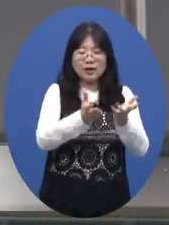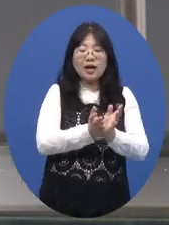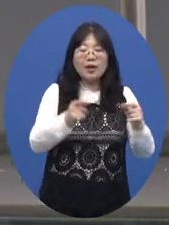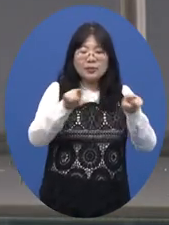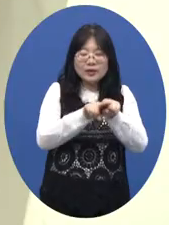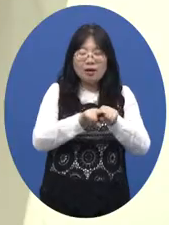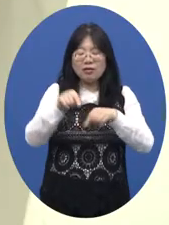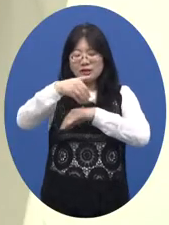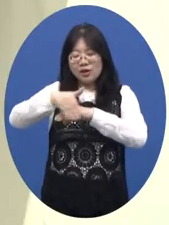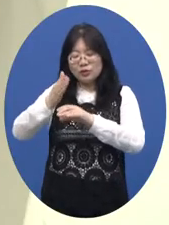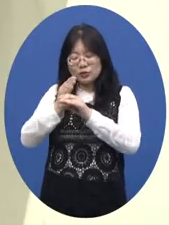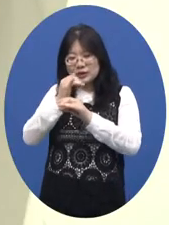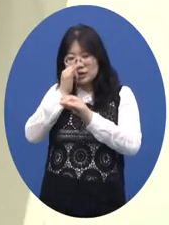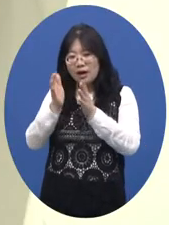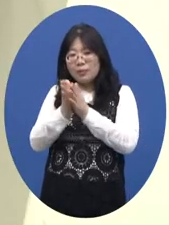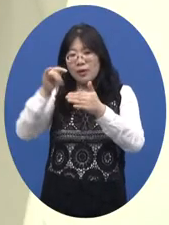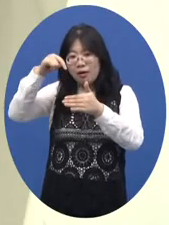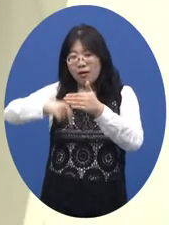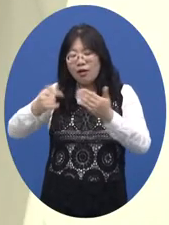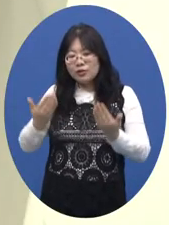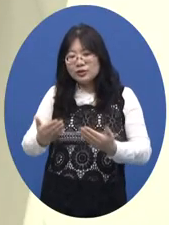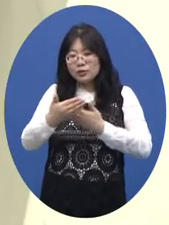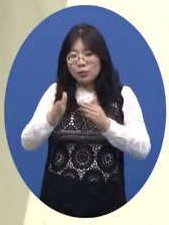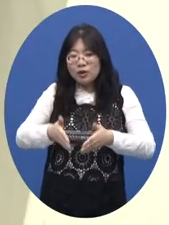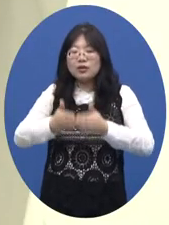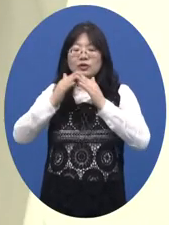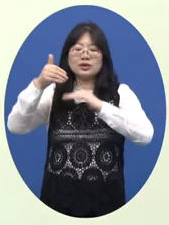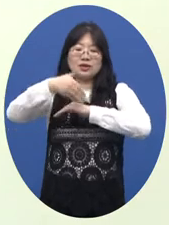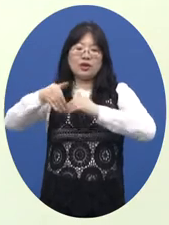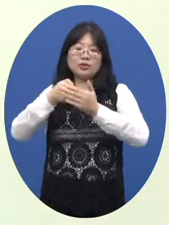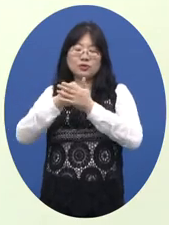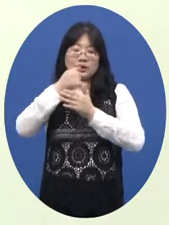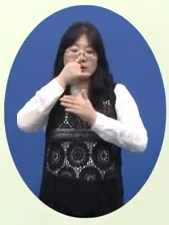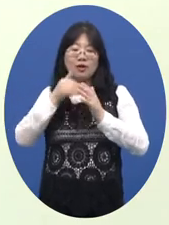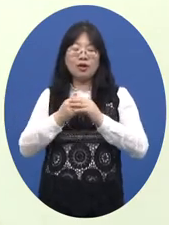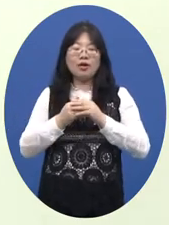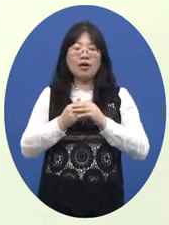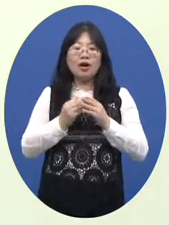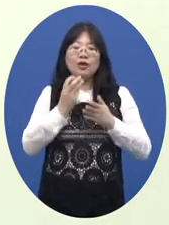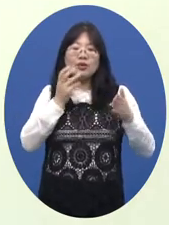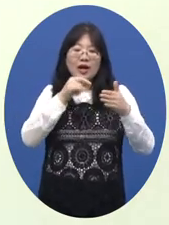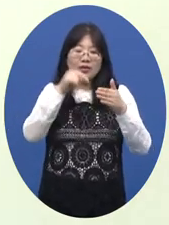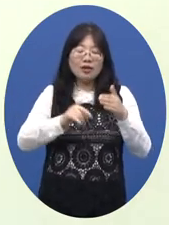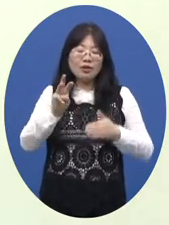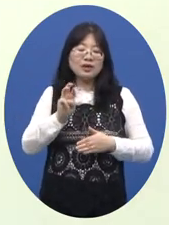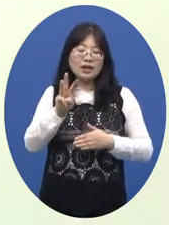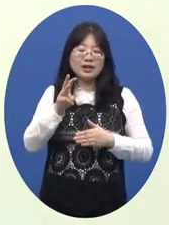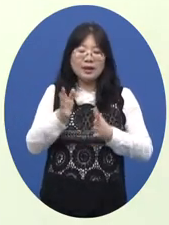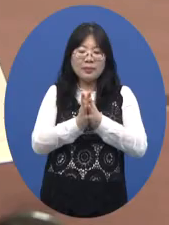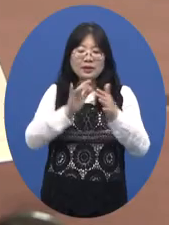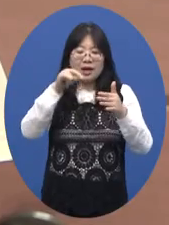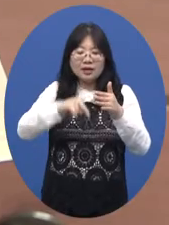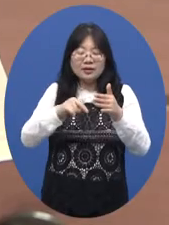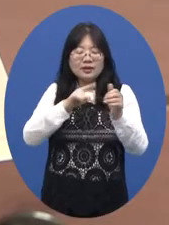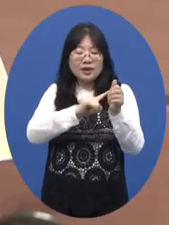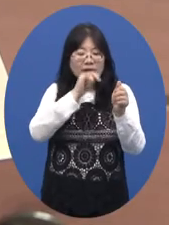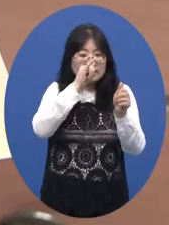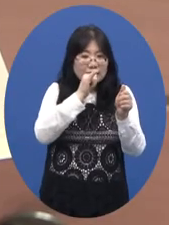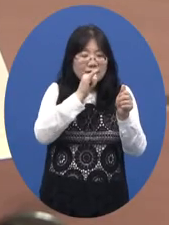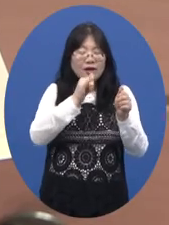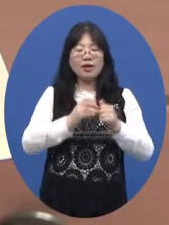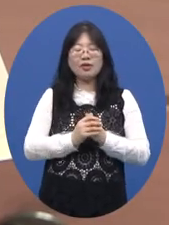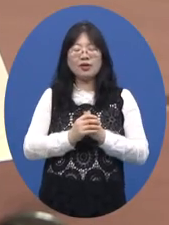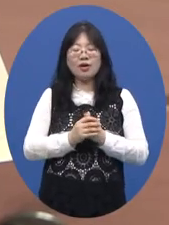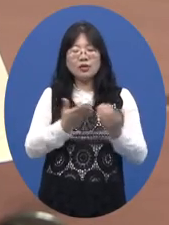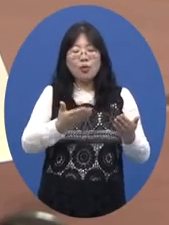경기도시공사에서 시행하거나 계획 중인 아파트에도 휴식 공간을 설치합니다. 도내 33개 단지 대상인데 휴식 공간이 없는 곳은